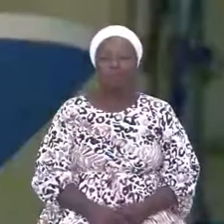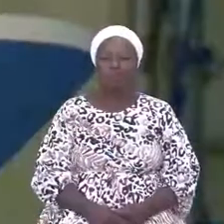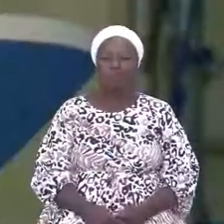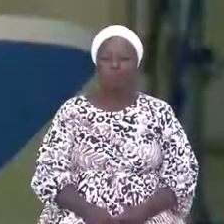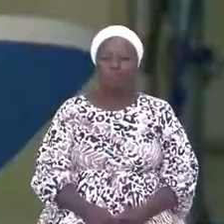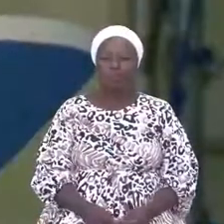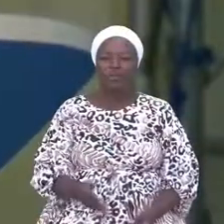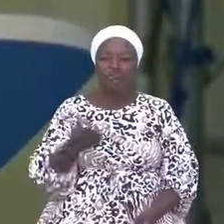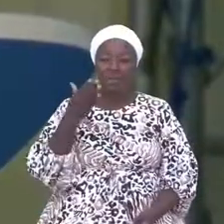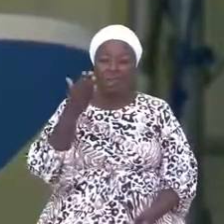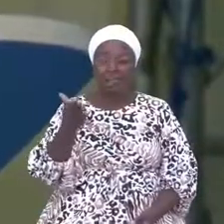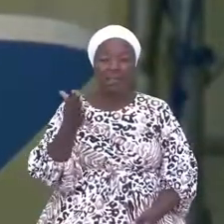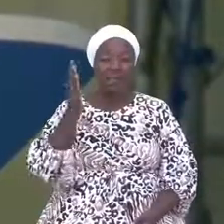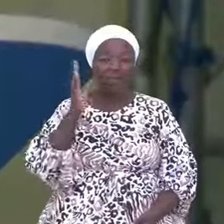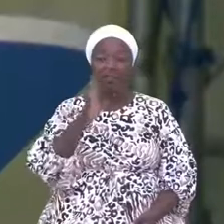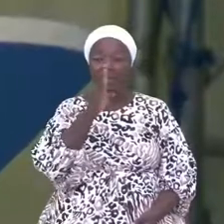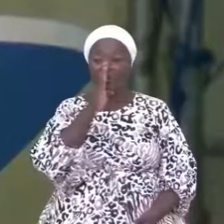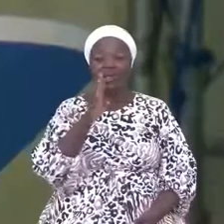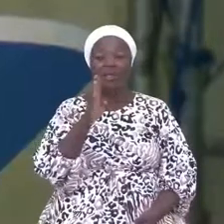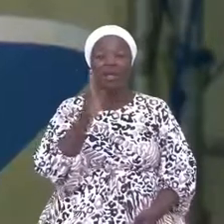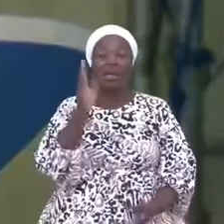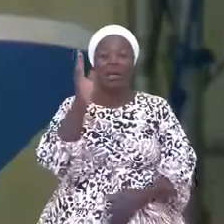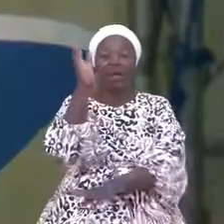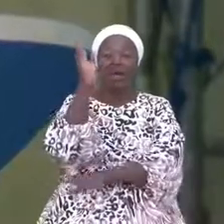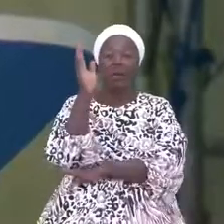91, 54, 44, 92, 63.